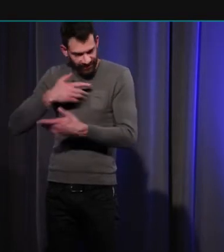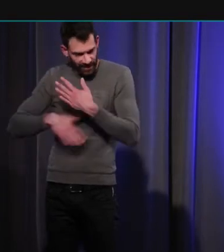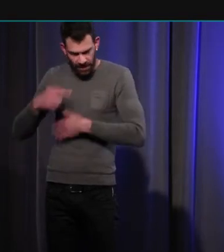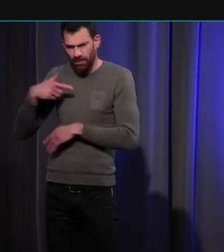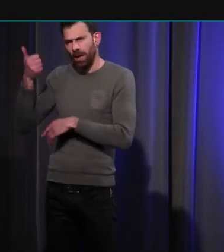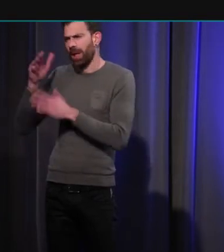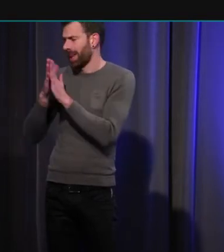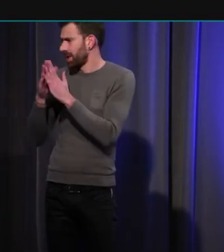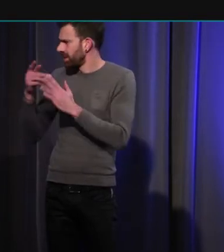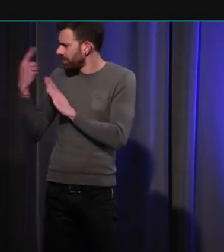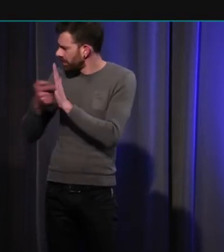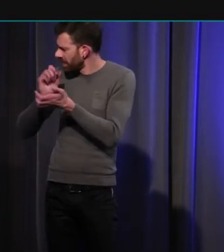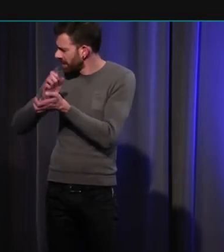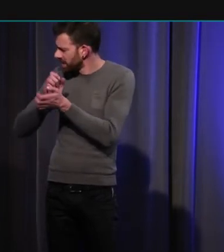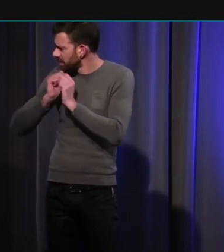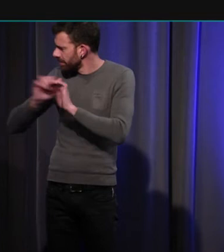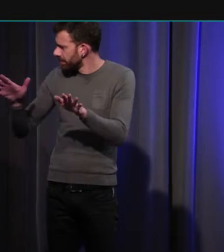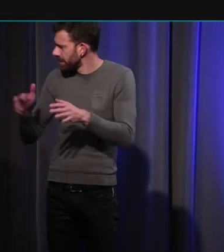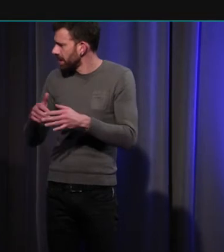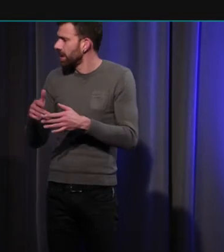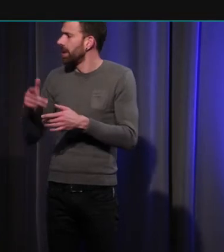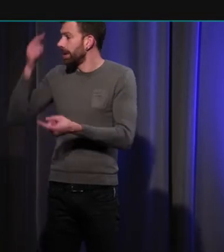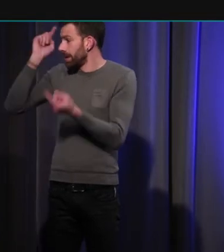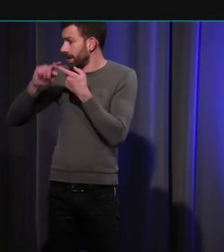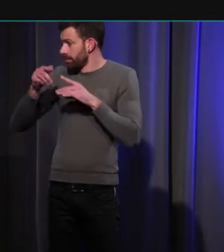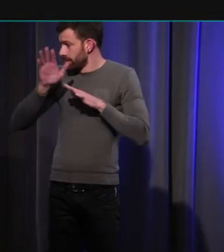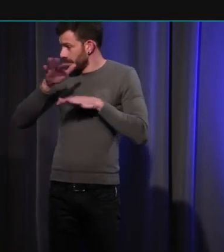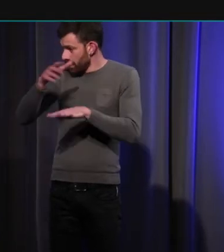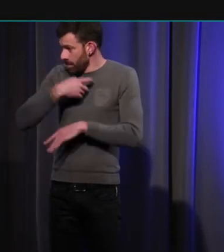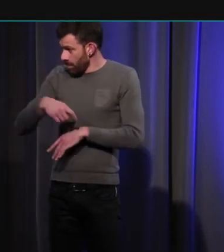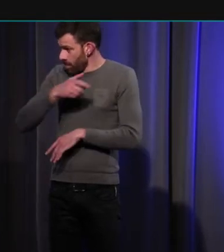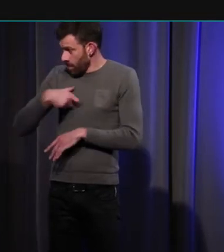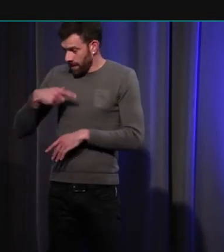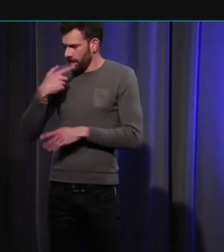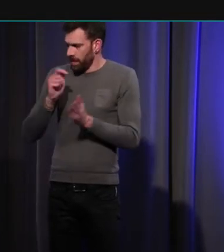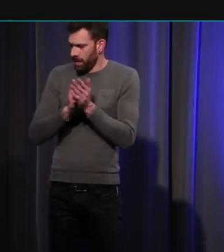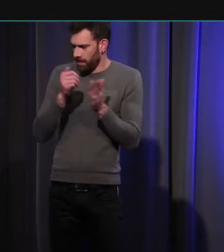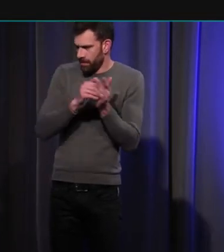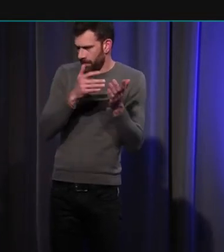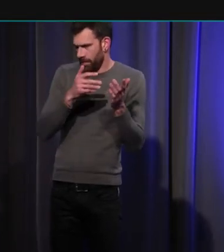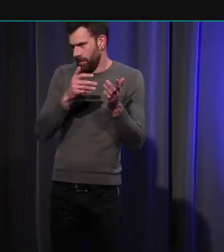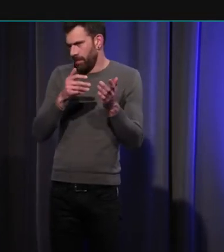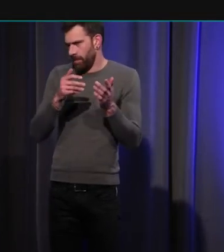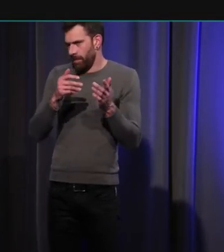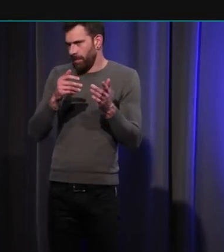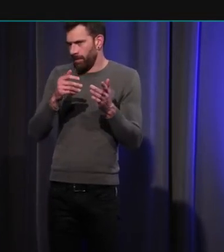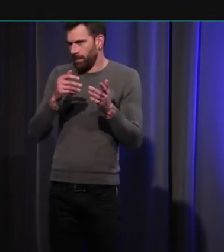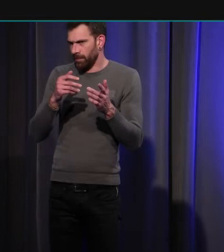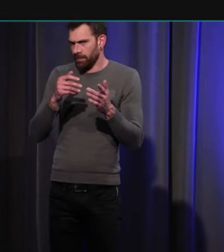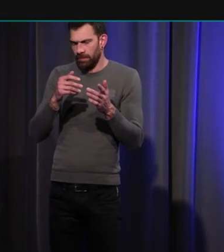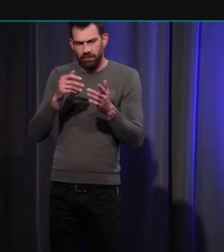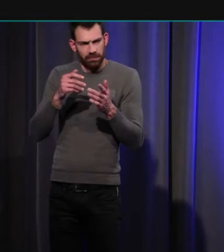qui est réédité sur les croisades des années 1920-1930 très français là c'est